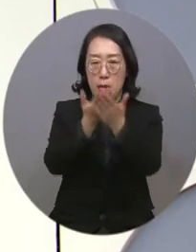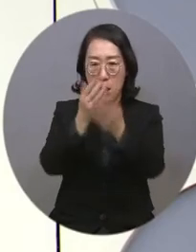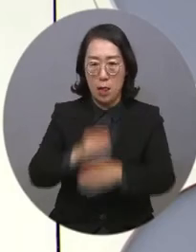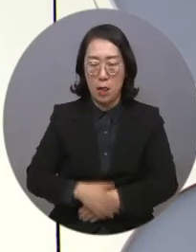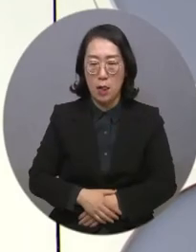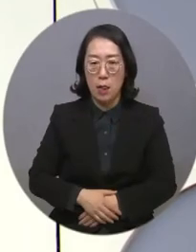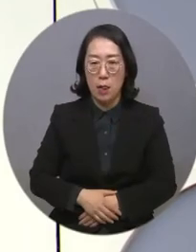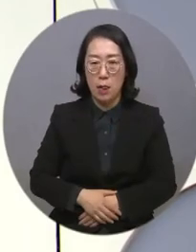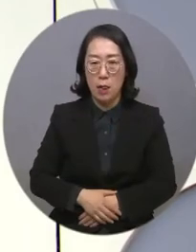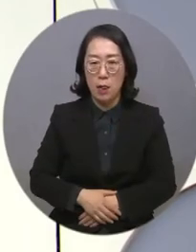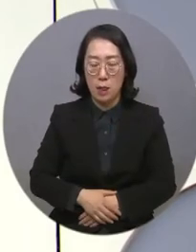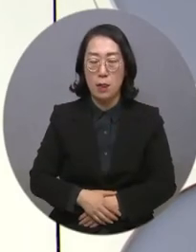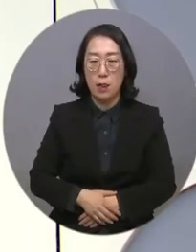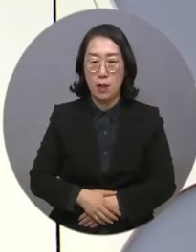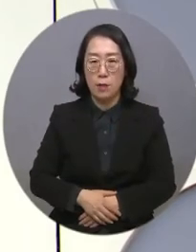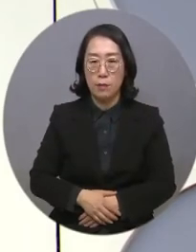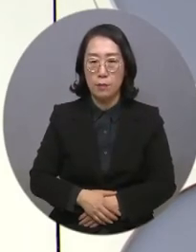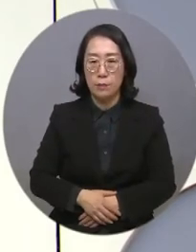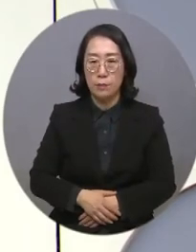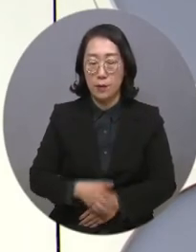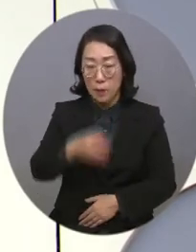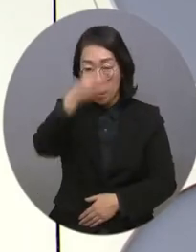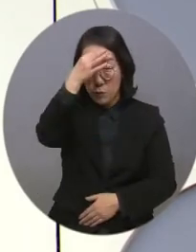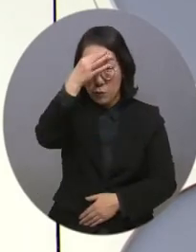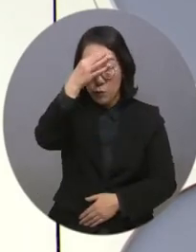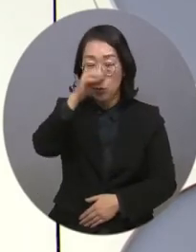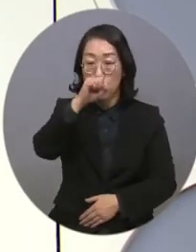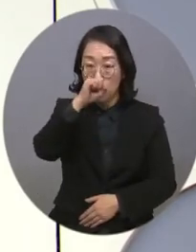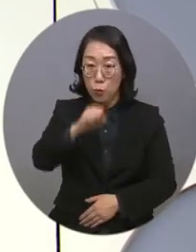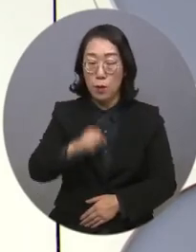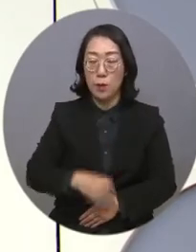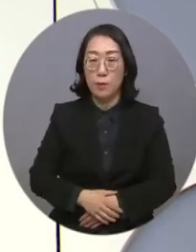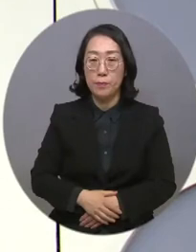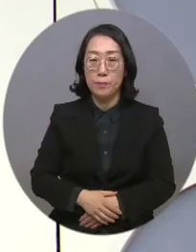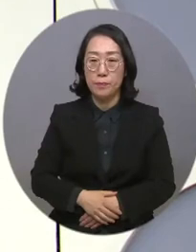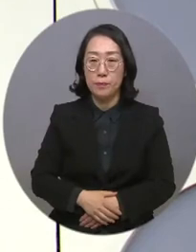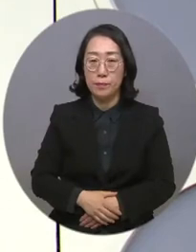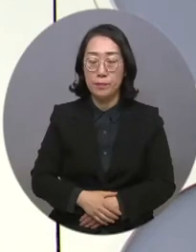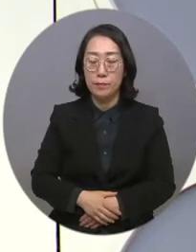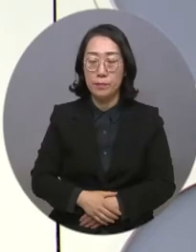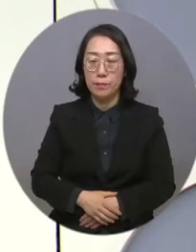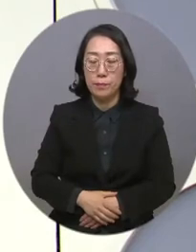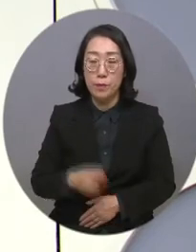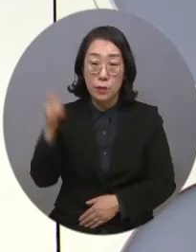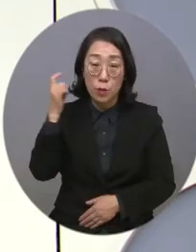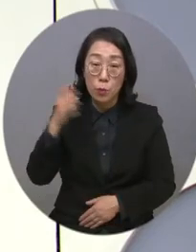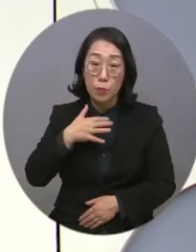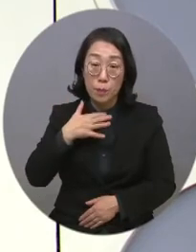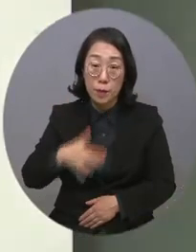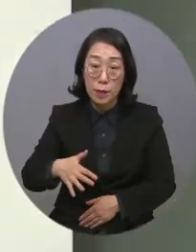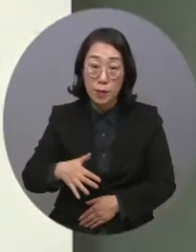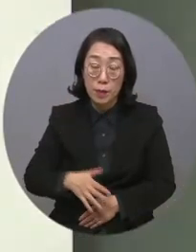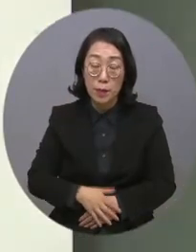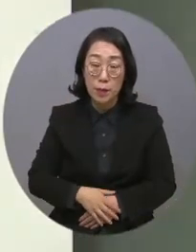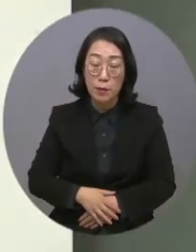가장 발달된 나라의 하나입니다. 기술이요. 우리 뭐 들어본지 아시겠지만은